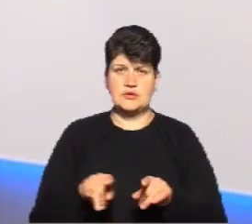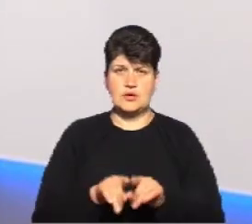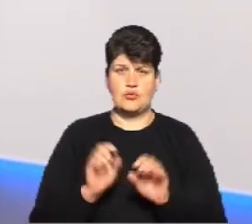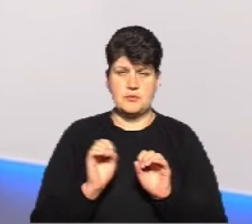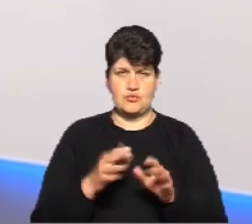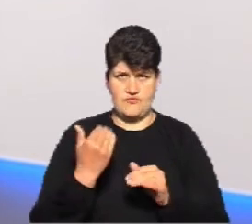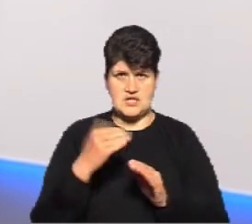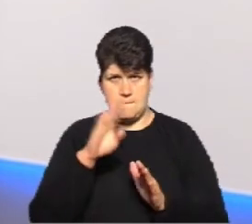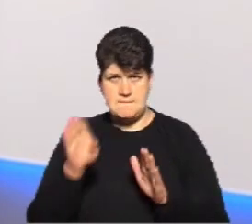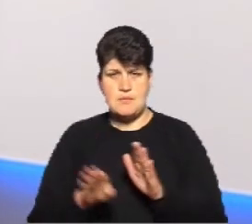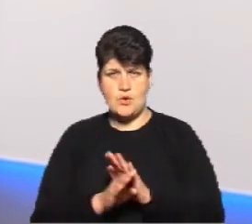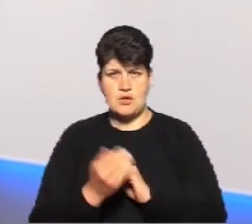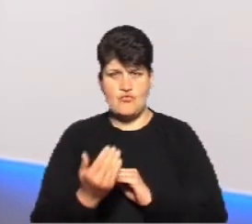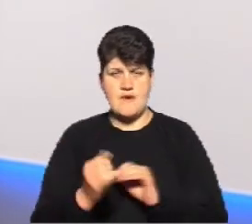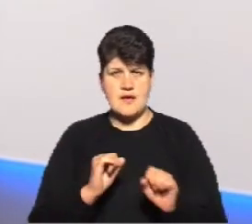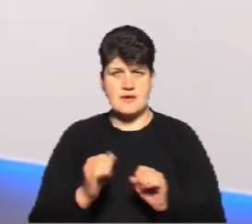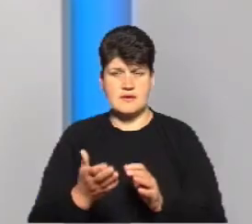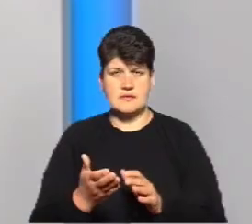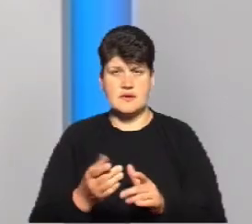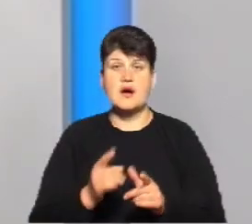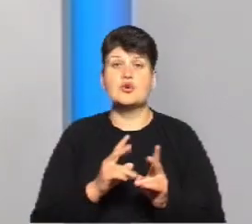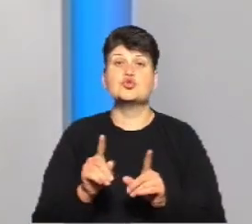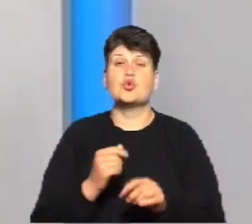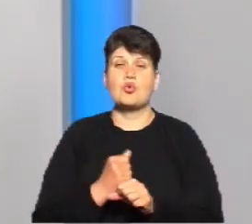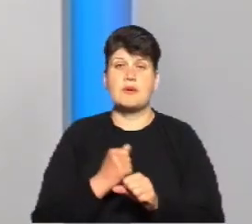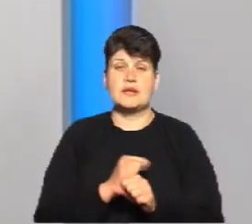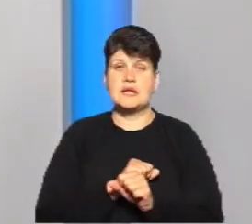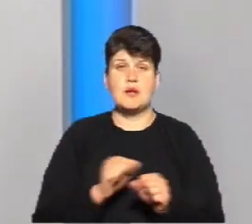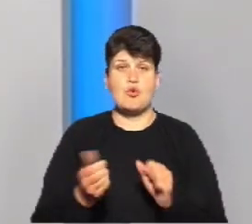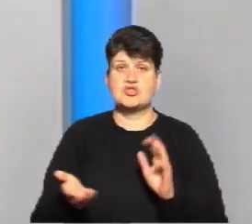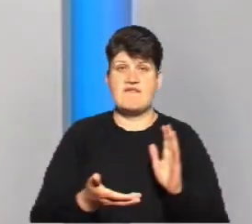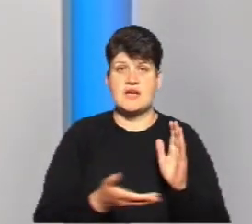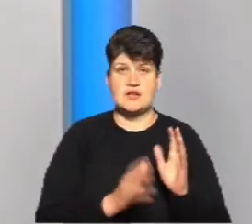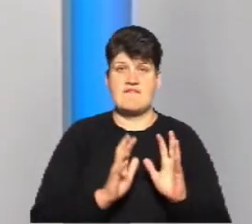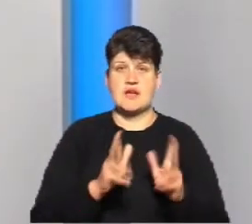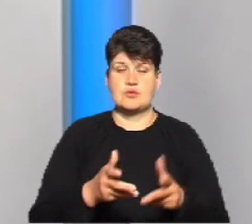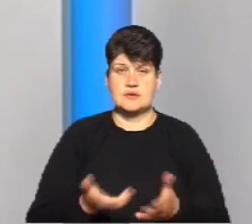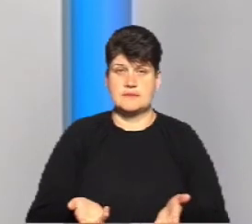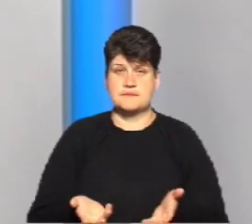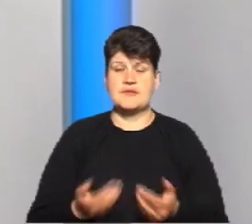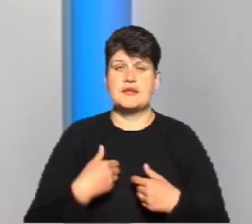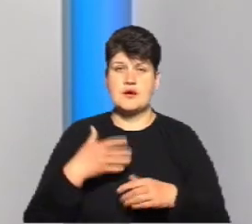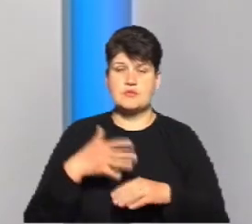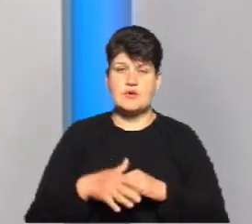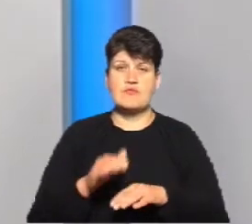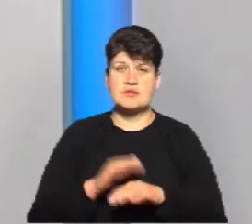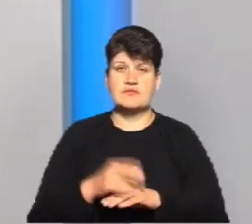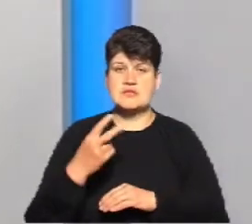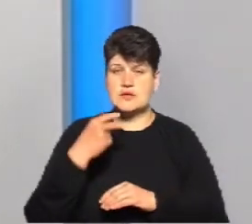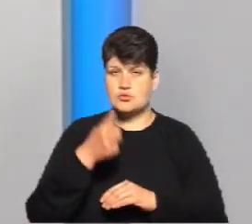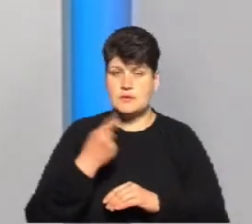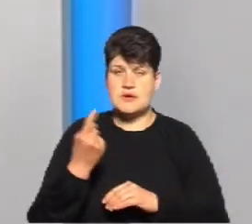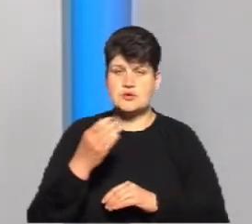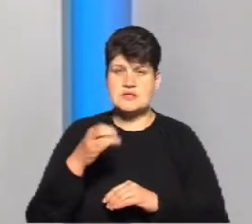чи і що з ними робити взагалі? Їх же ж не можна там вирізати і виорати землю вже. Я розумію. Ще фактично у 20-му році, з 1 січня 20-го року,